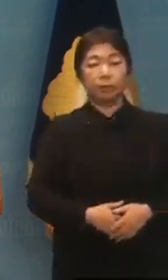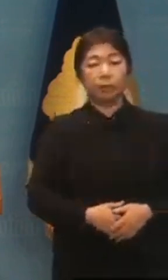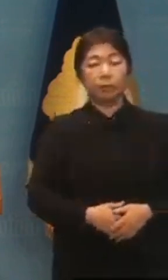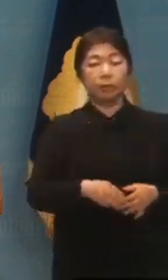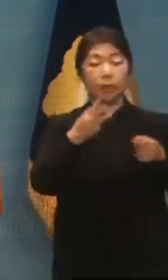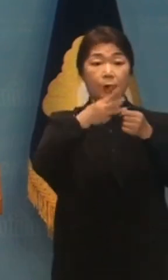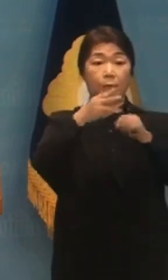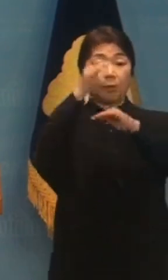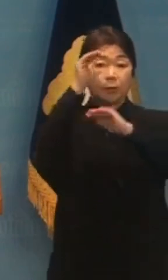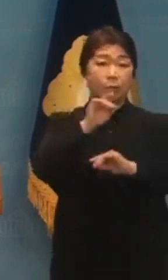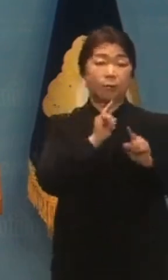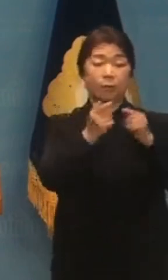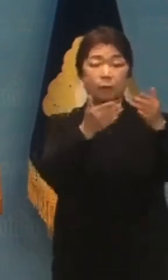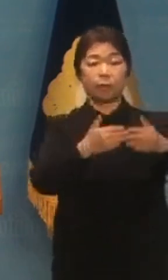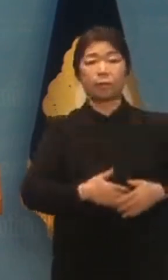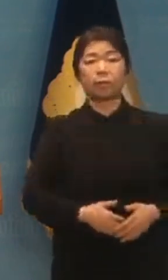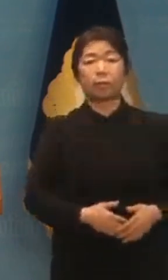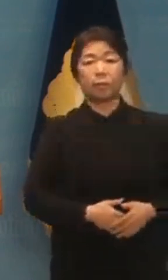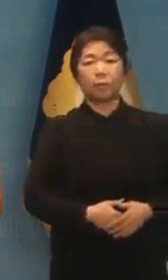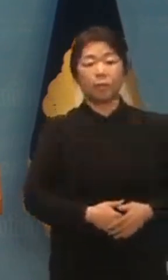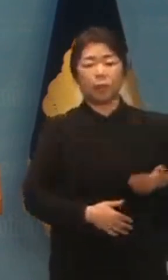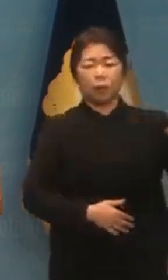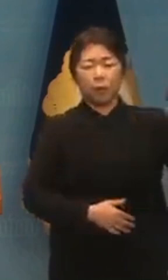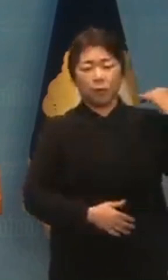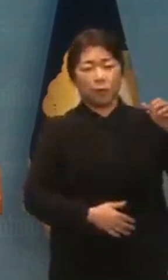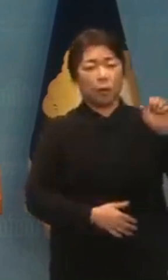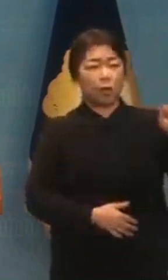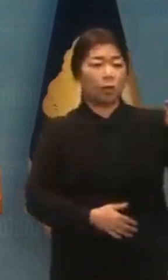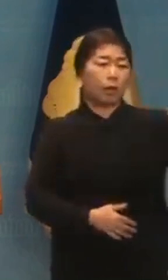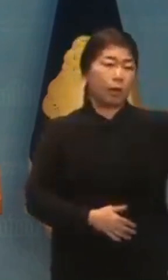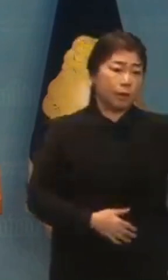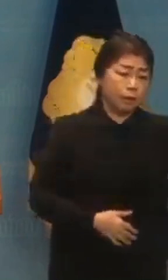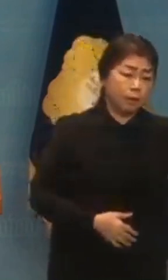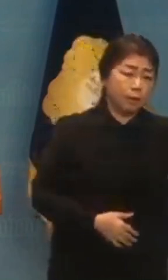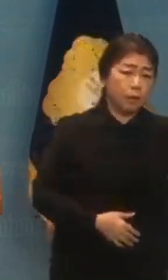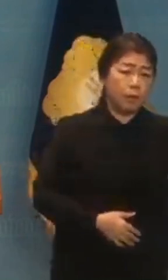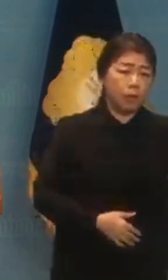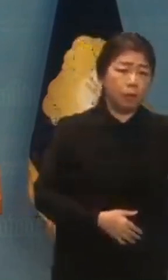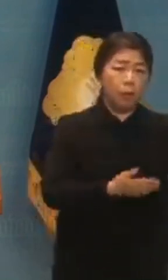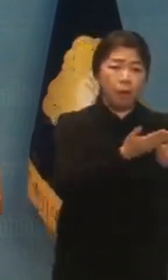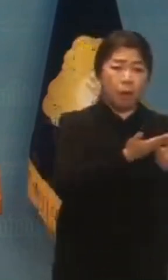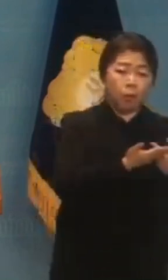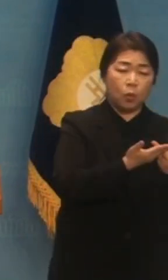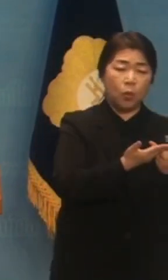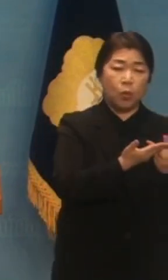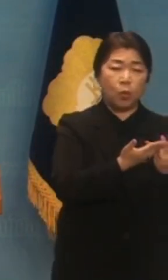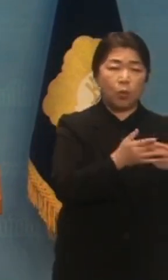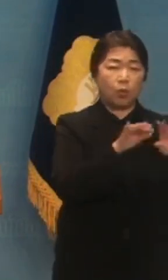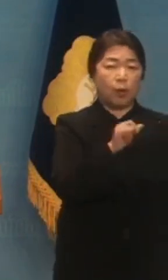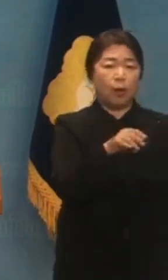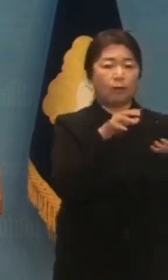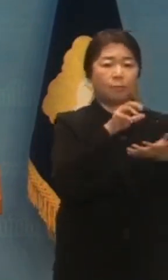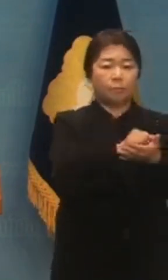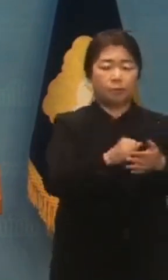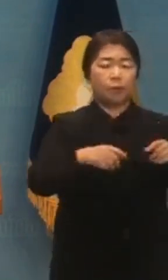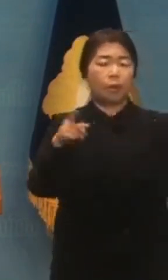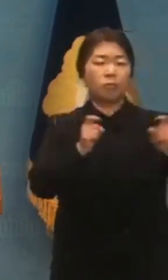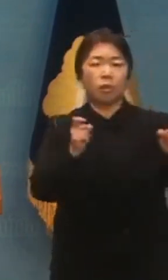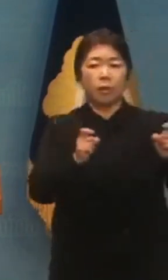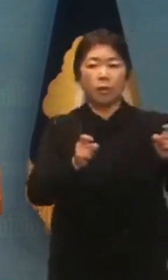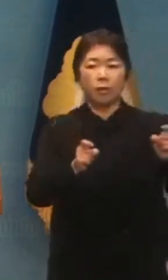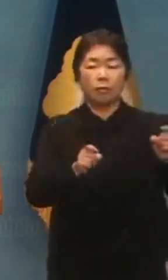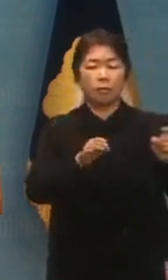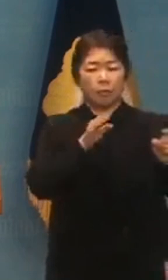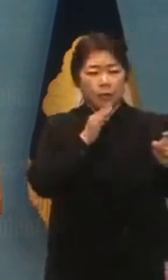네, 마지막 브리핑입니다. 과거 SNS에 독도 영유권 분쟁은 사실